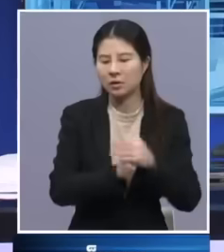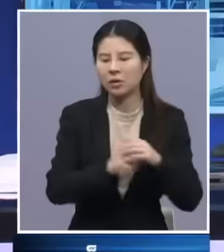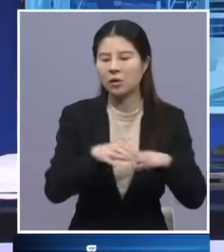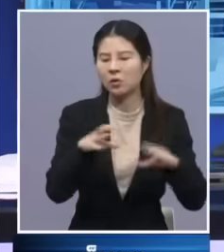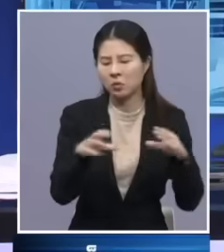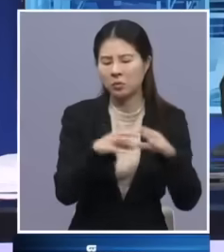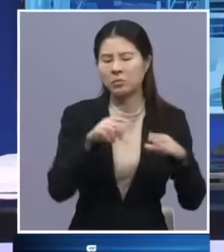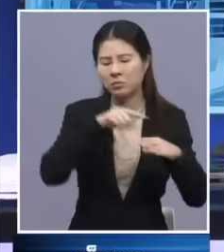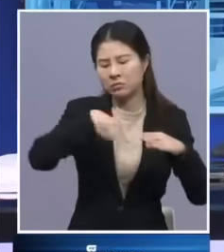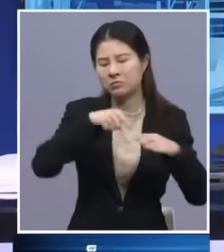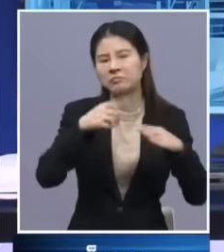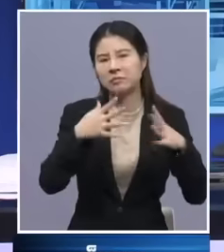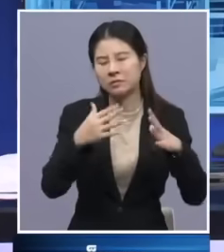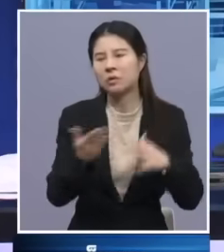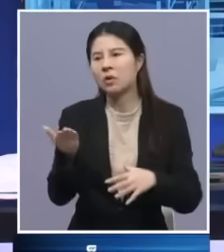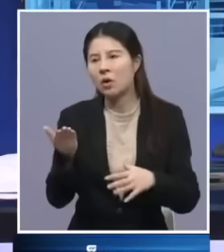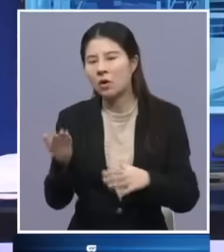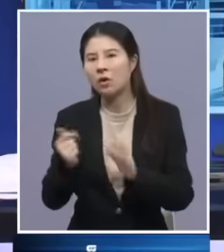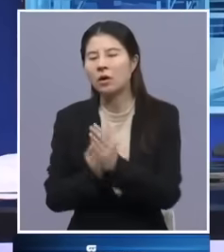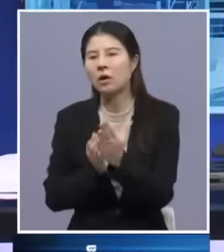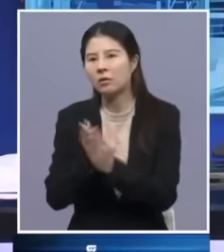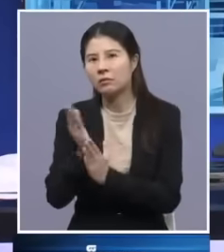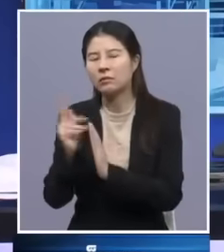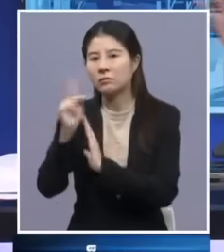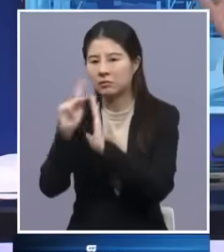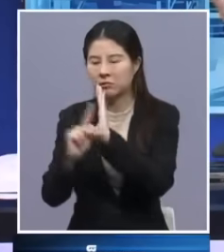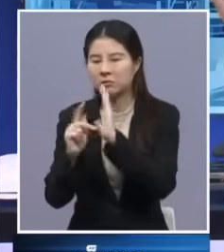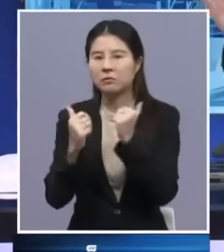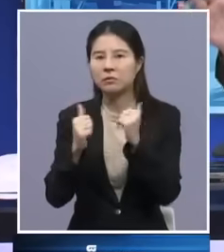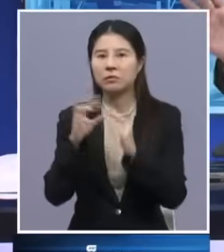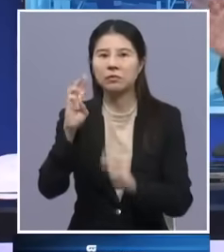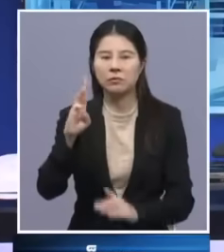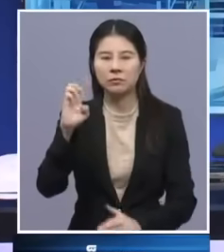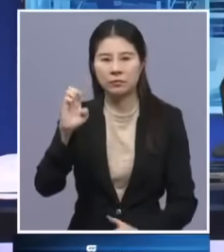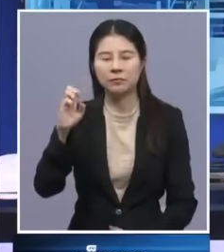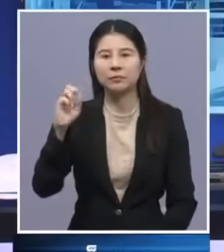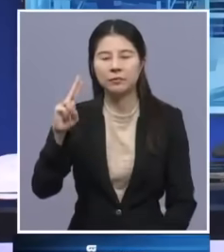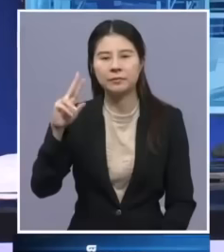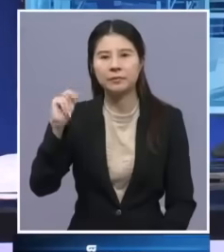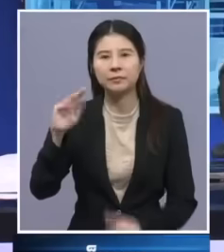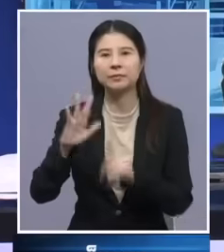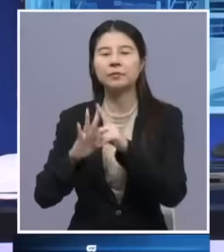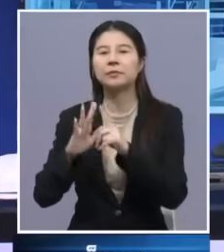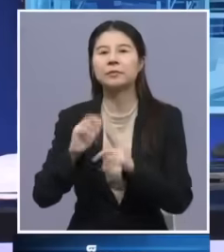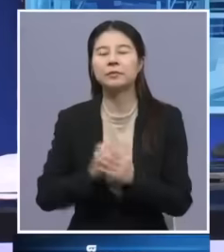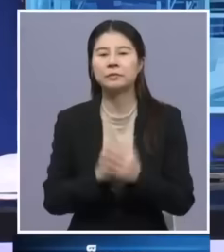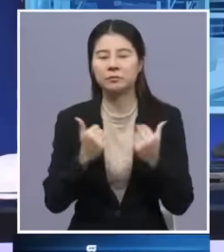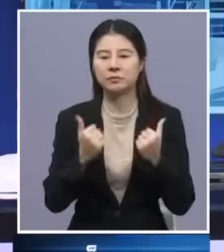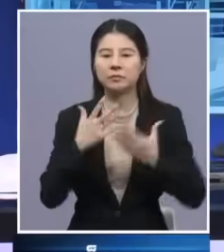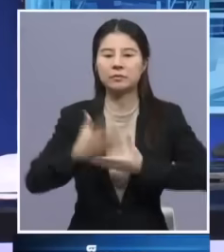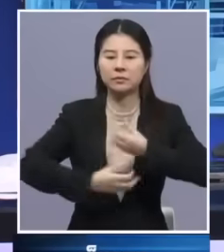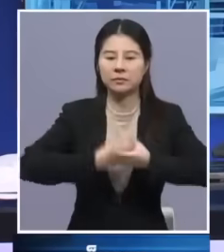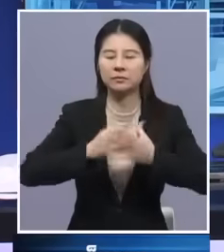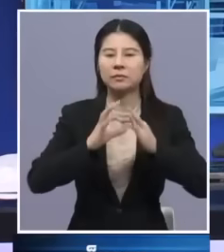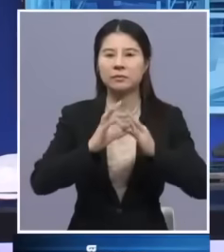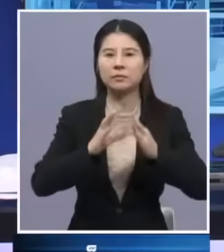ทั้งนี้ถ้าเราเทียบกับรัฐบาลที่แล้วถ้ามีอาจารย์วิษณุนี่จบเลยนะฮะล่าสุดอาจารย์วิษณุออกมาให้ความเห็นเรื่องเงิน